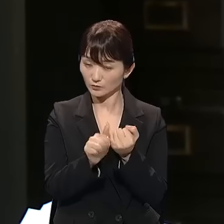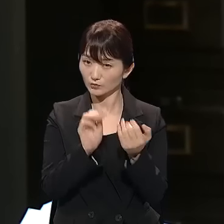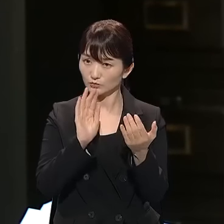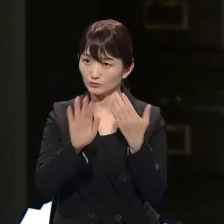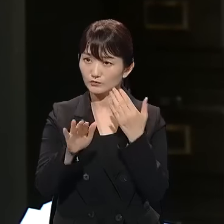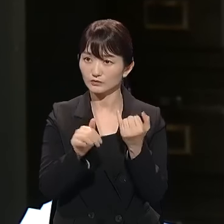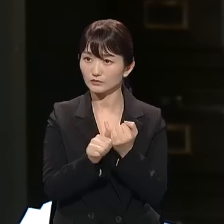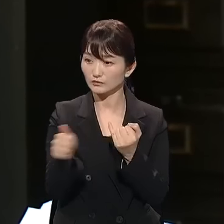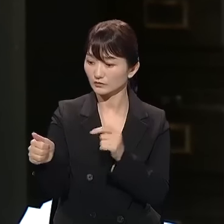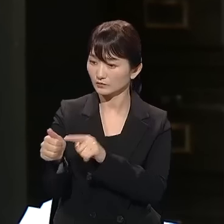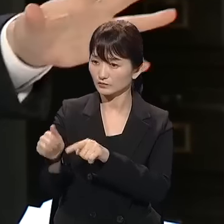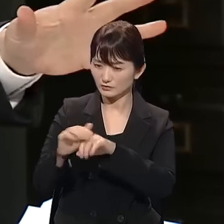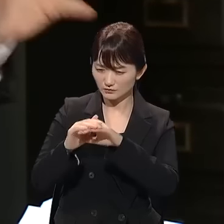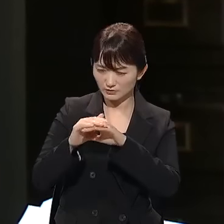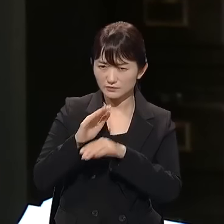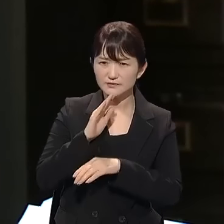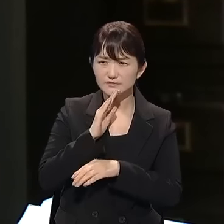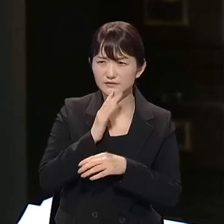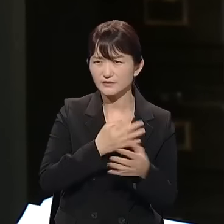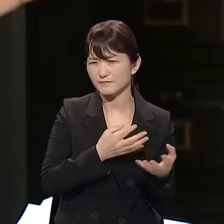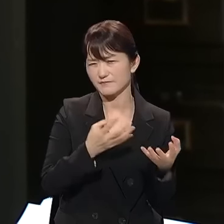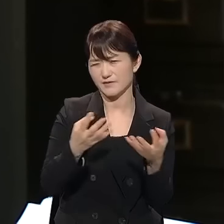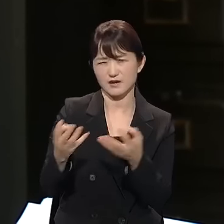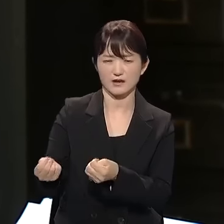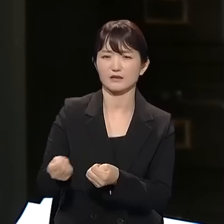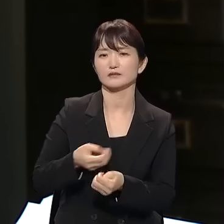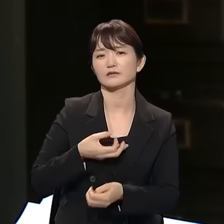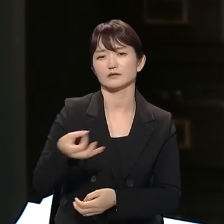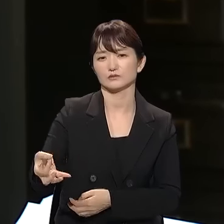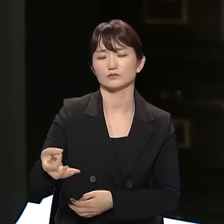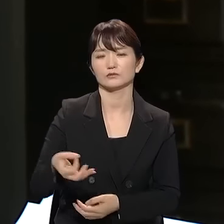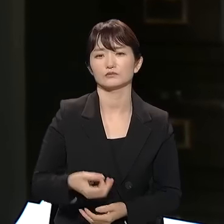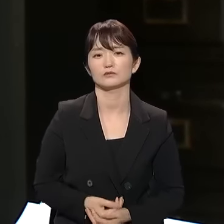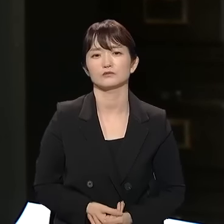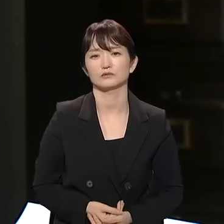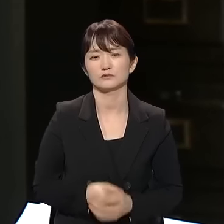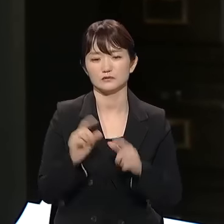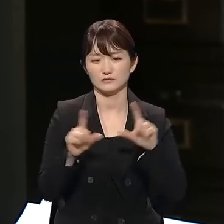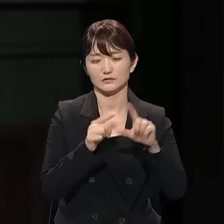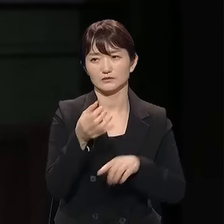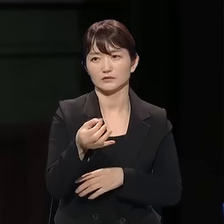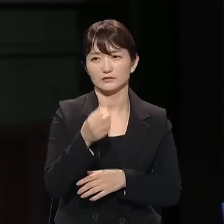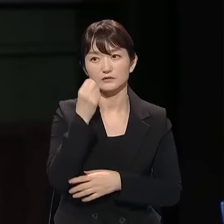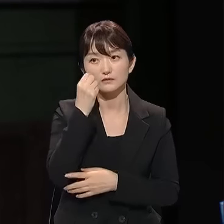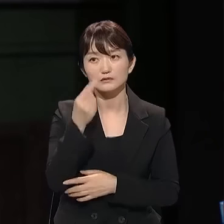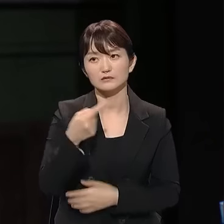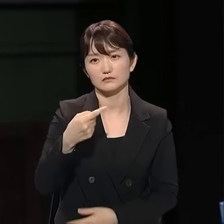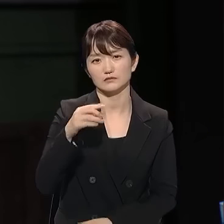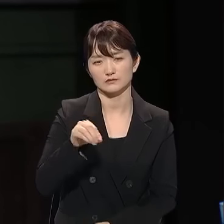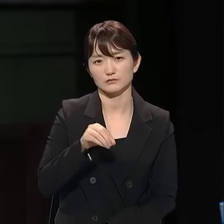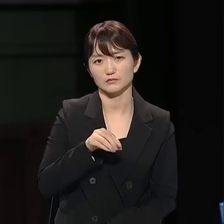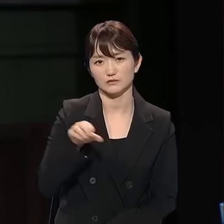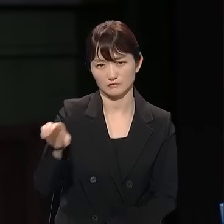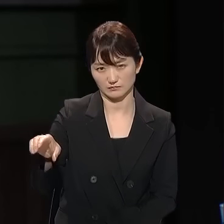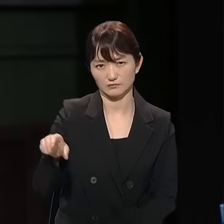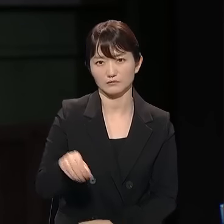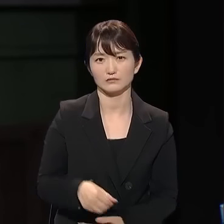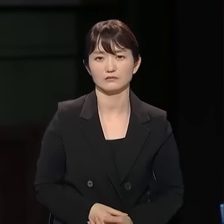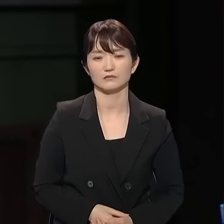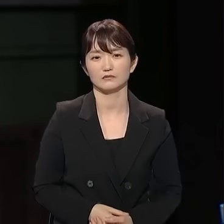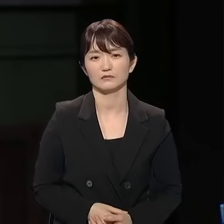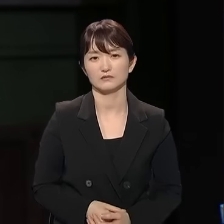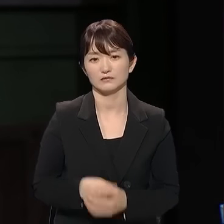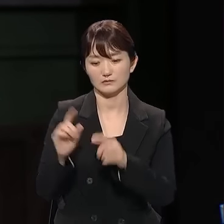남편한테 정말 엄청나게 진짜 아낌없이 줍니다네 생활비를 무려 한 달에 천만 원을 줬습니다이